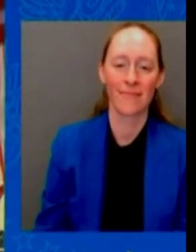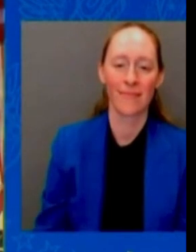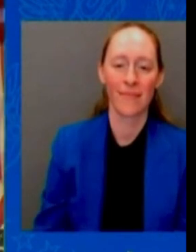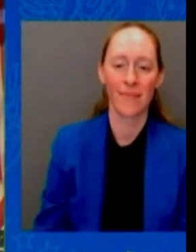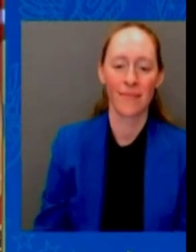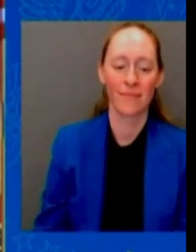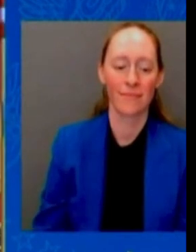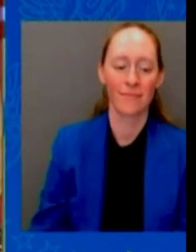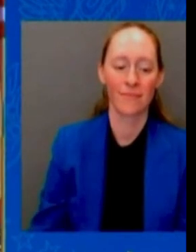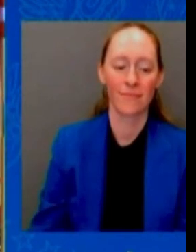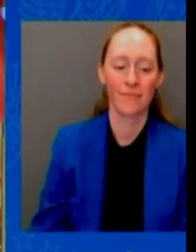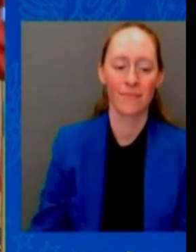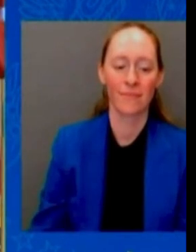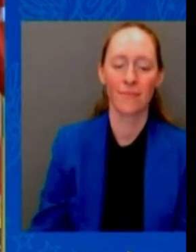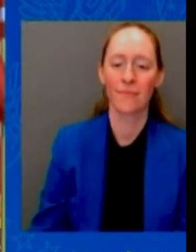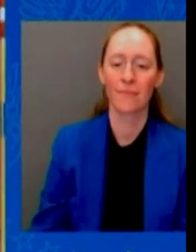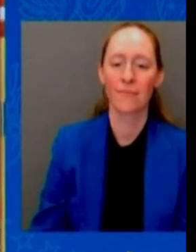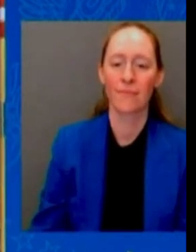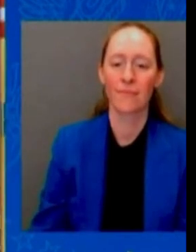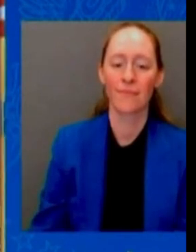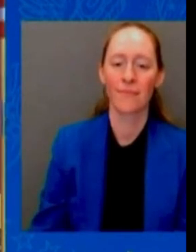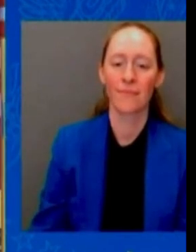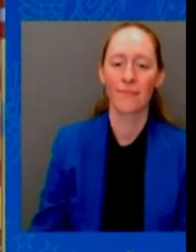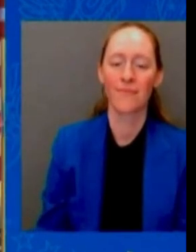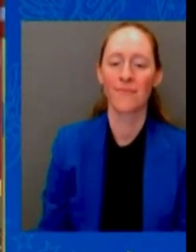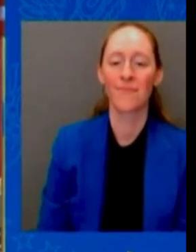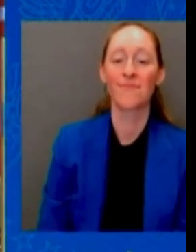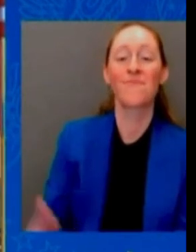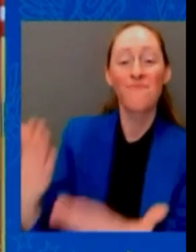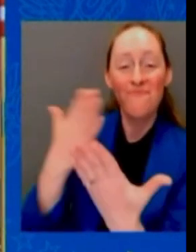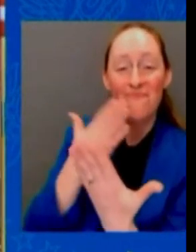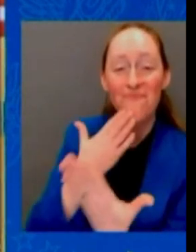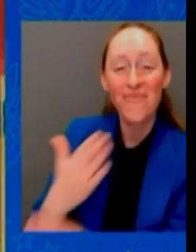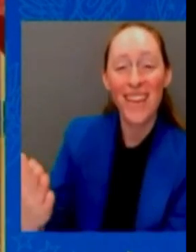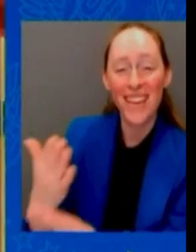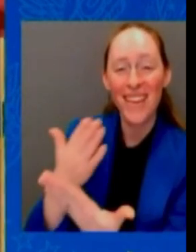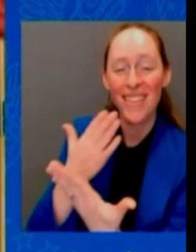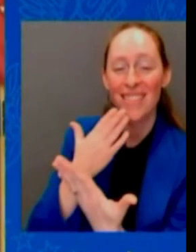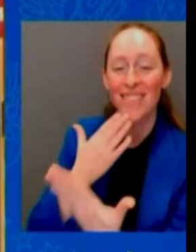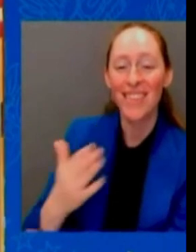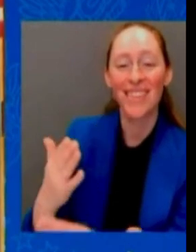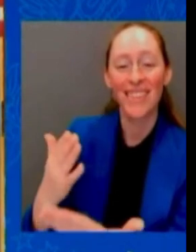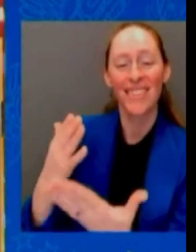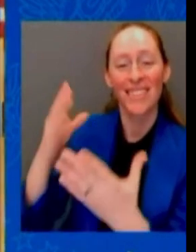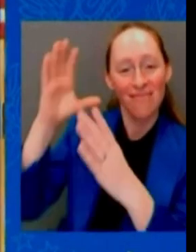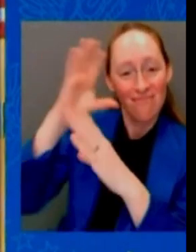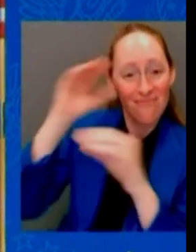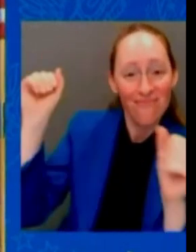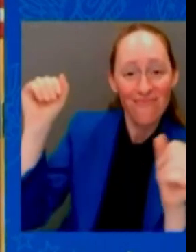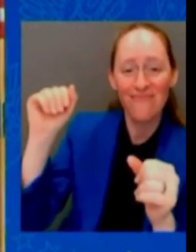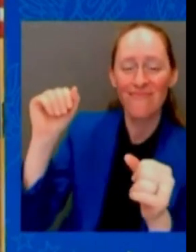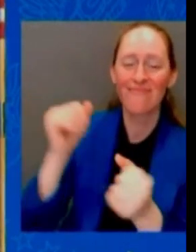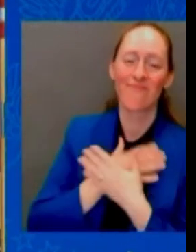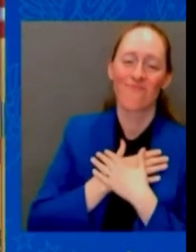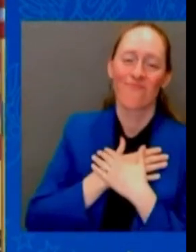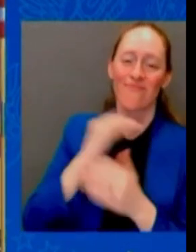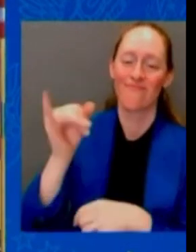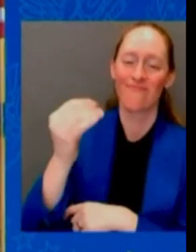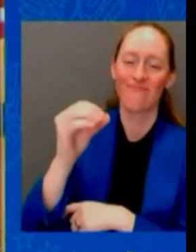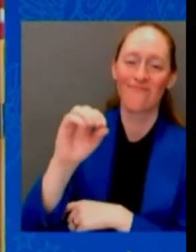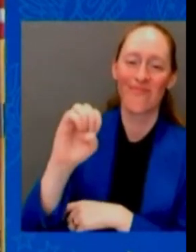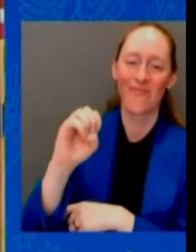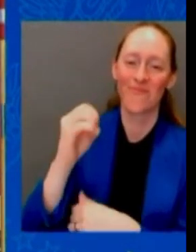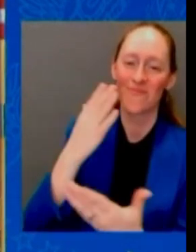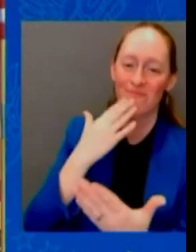Thank you so much, Mr. President, dear Joe, Madame, dear Jill, ladies and gentlemen, distinguished